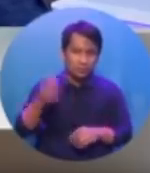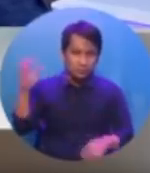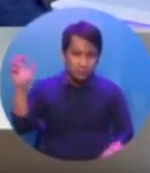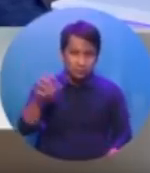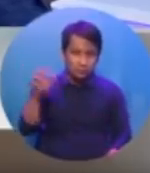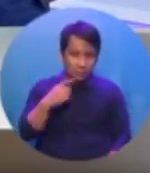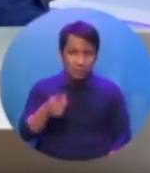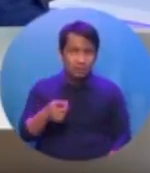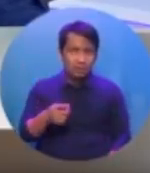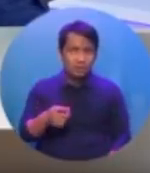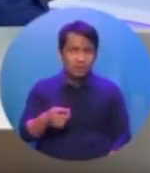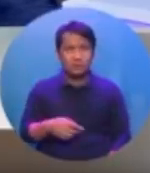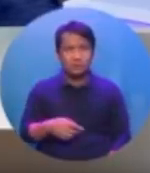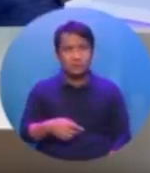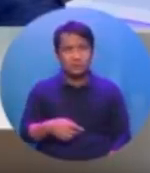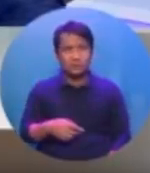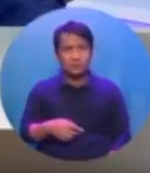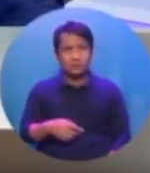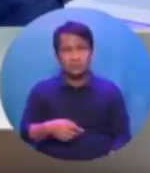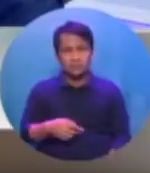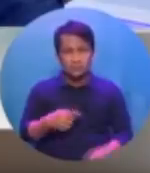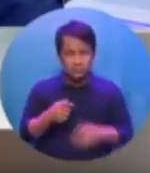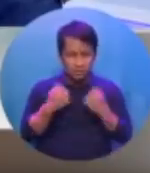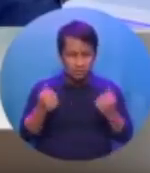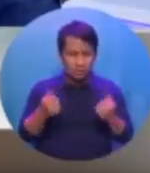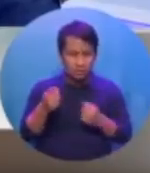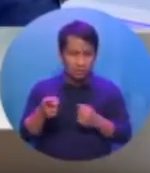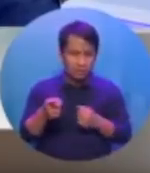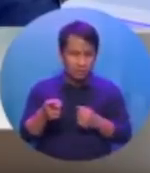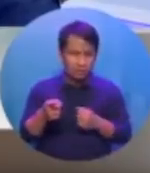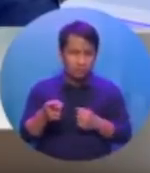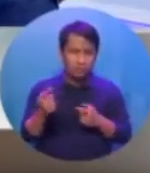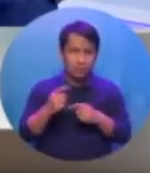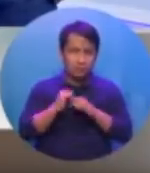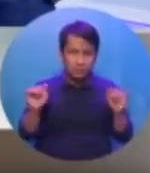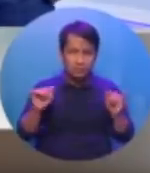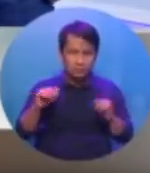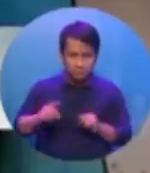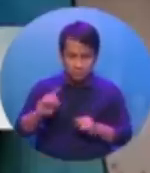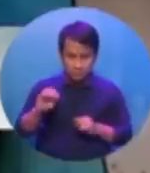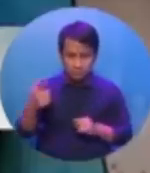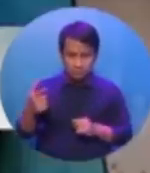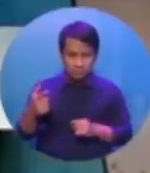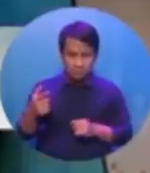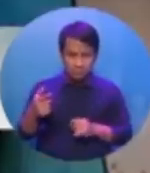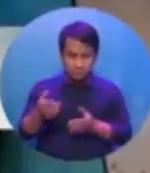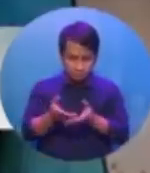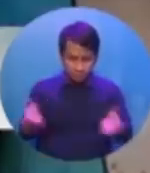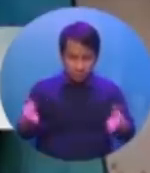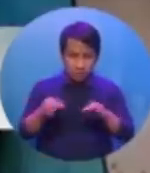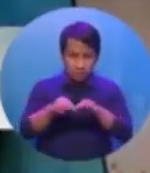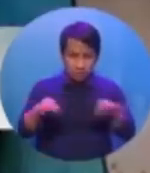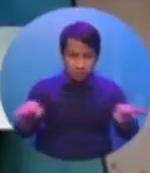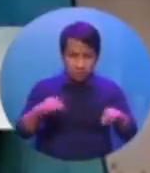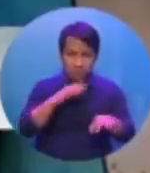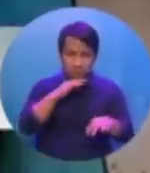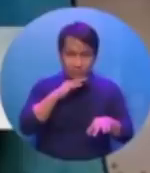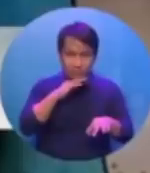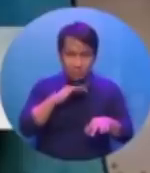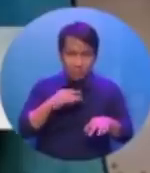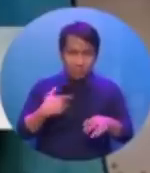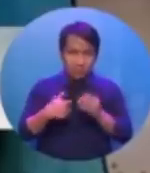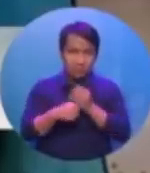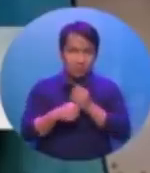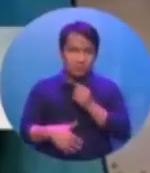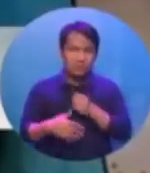nga daw yun sa dingding eh, ipangpakog daw eh, gibuhat pang aaso na pinapakain daw sa sahig na madumi at saka may mga tae